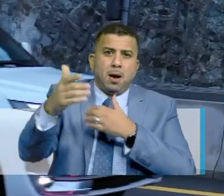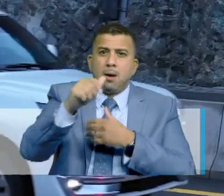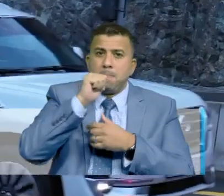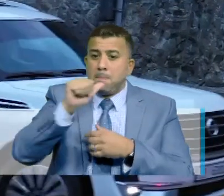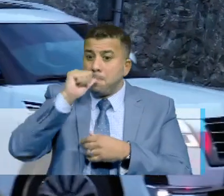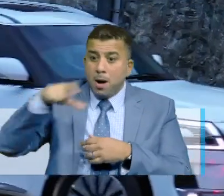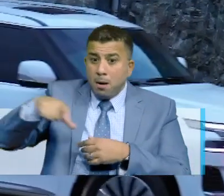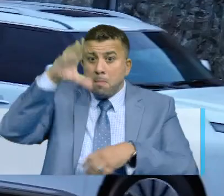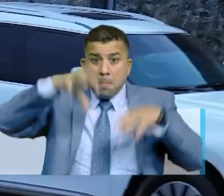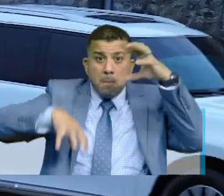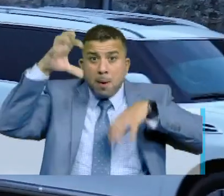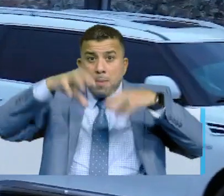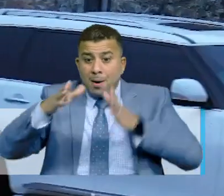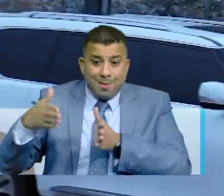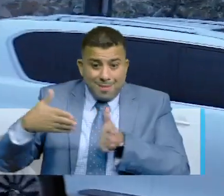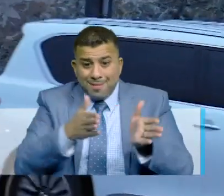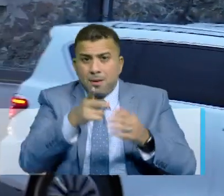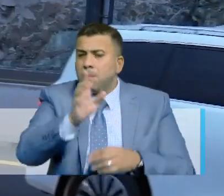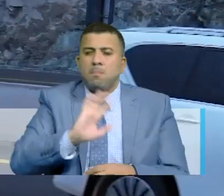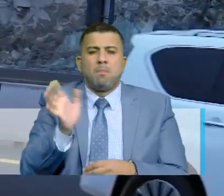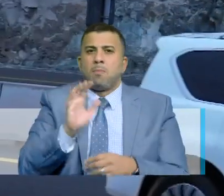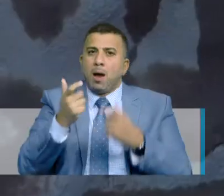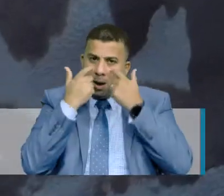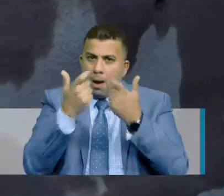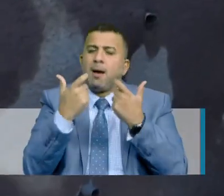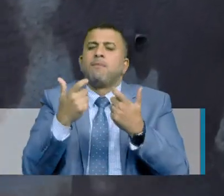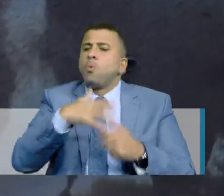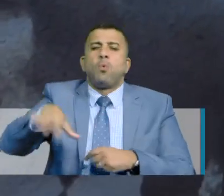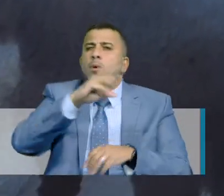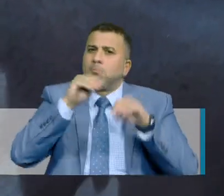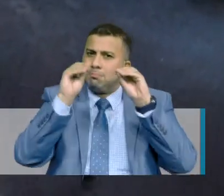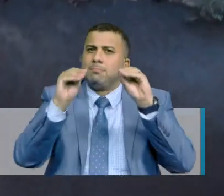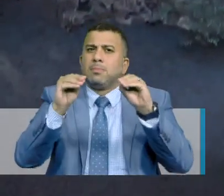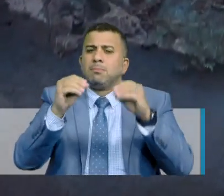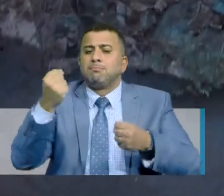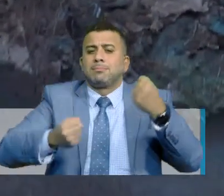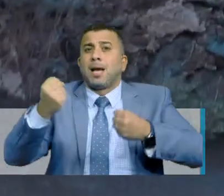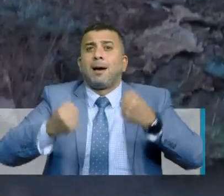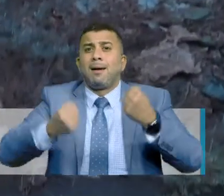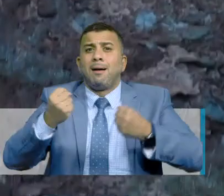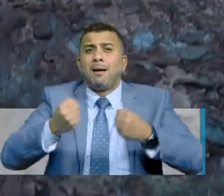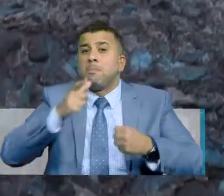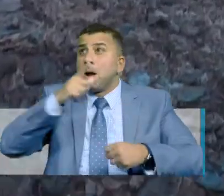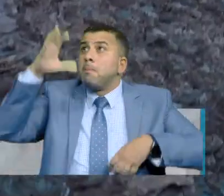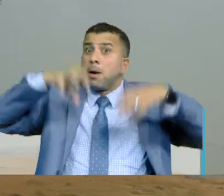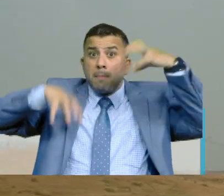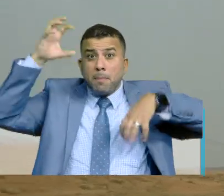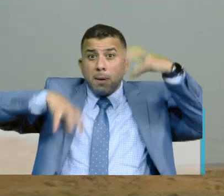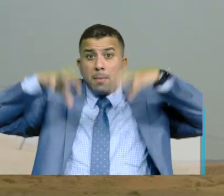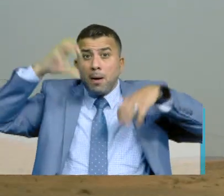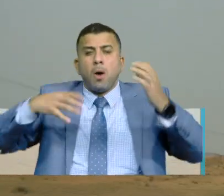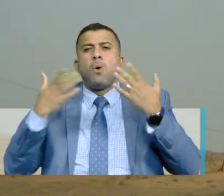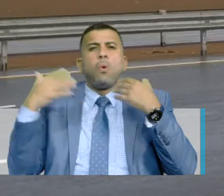اماكن لجريان الاوديه وتجمع الامطار وتوخي والحذر اثناء قياده المركبات حاله هطول الامطار